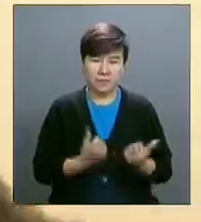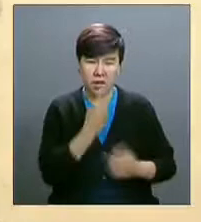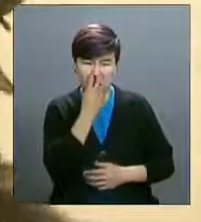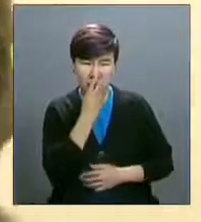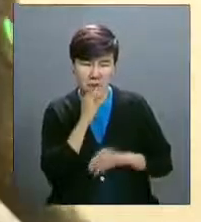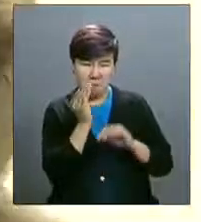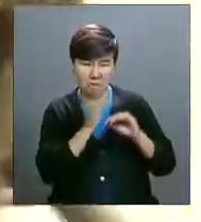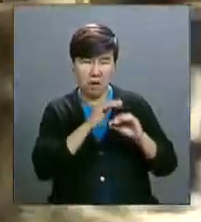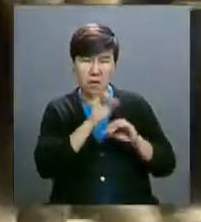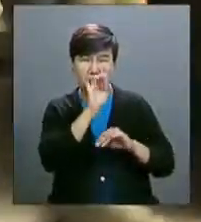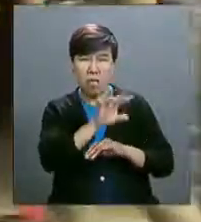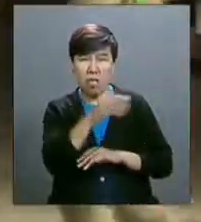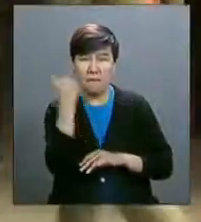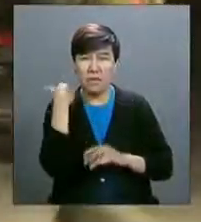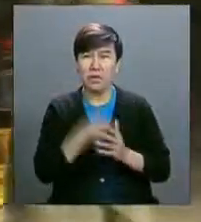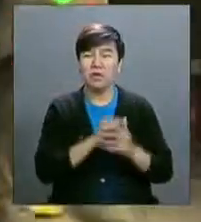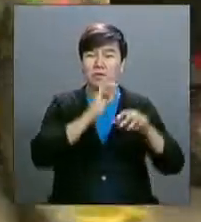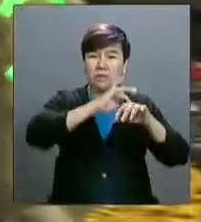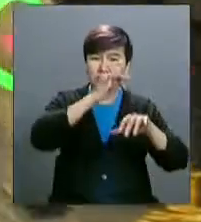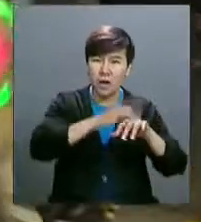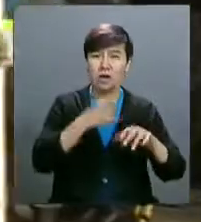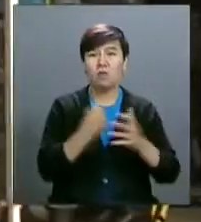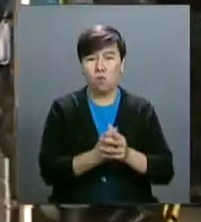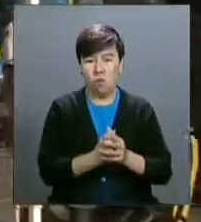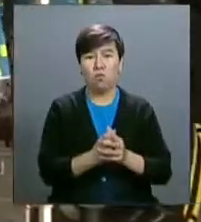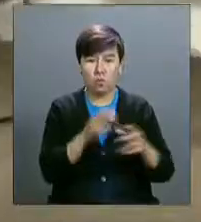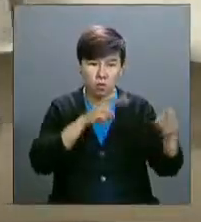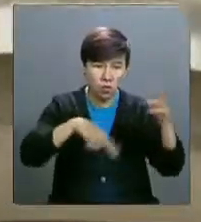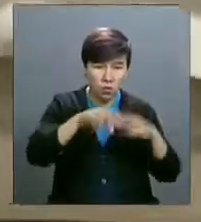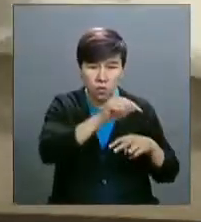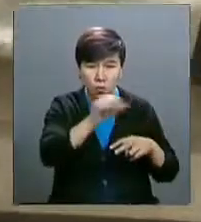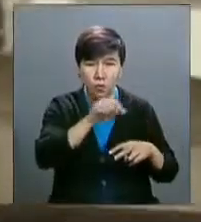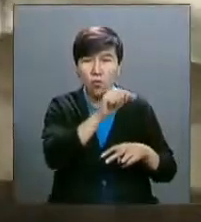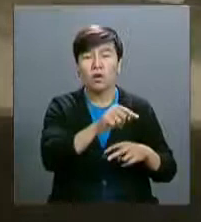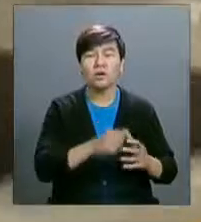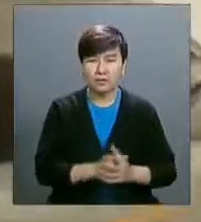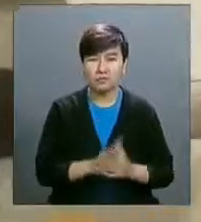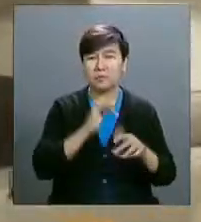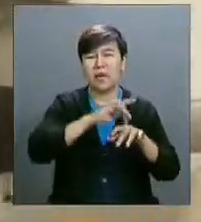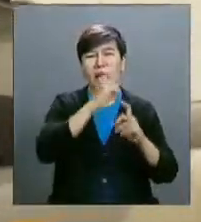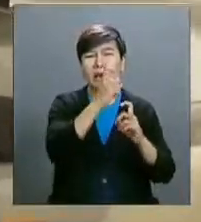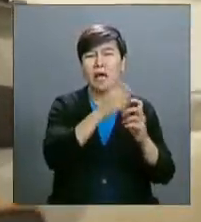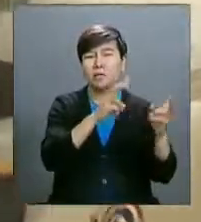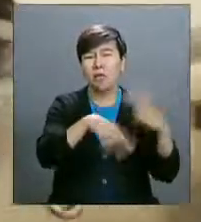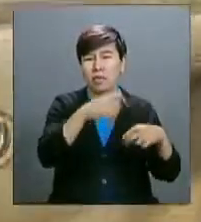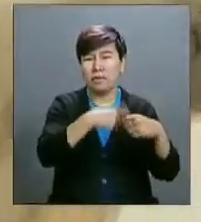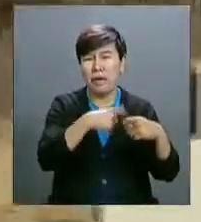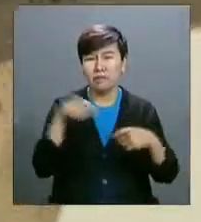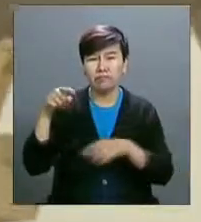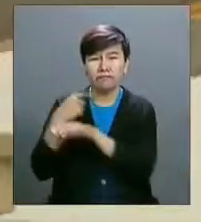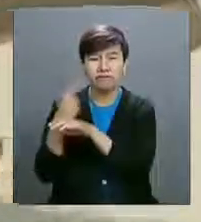ากขึ้นและมีปัจจัยทางธรรมชาติที่ยากต่อการควบคุมดวงทิพย์เยี่ยมพบไทย PBS รายงาน